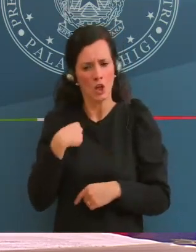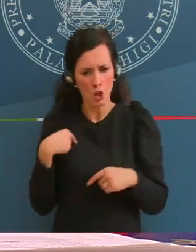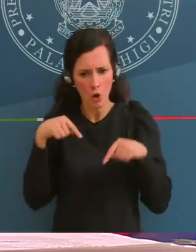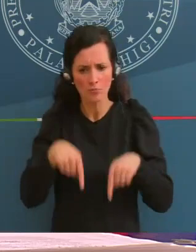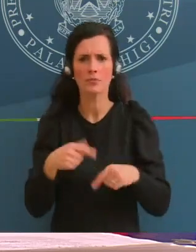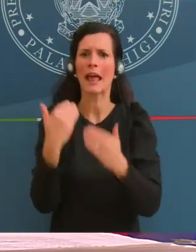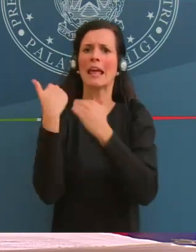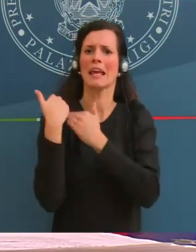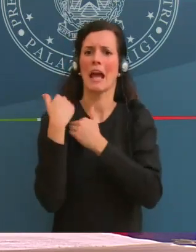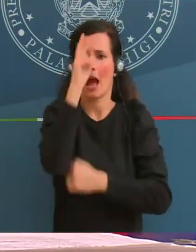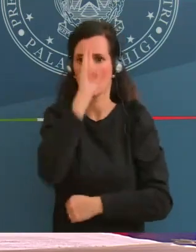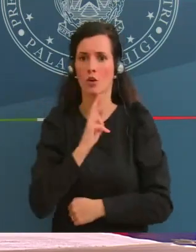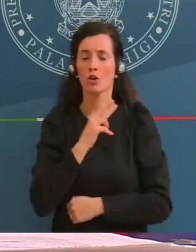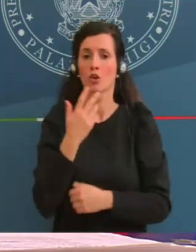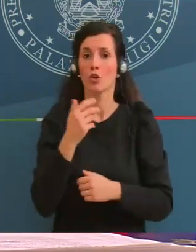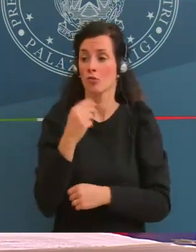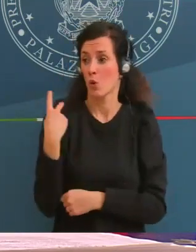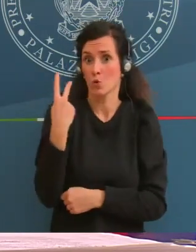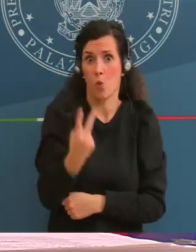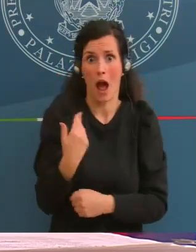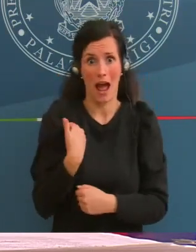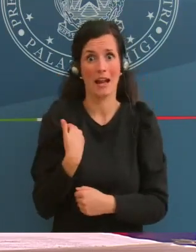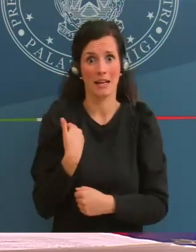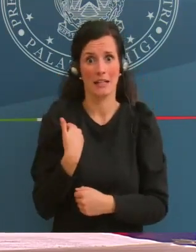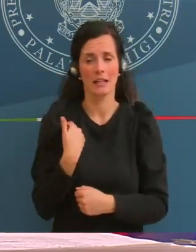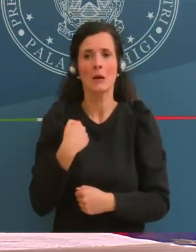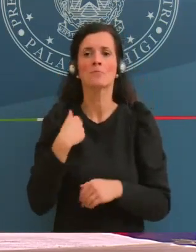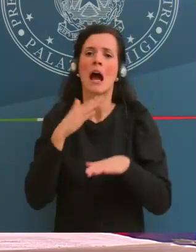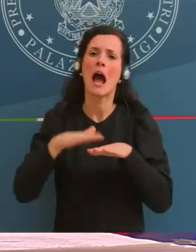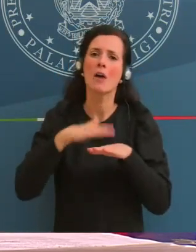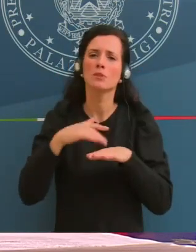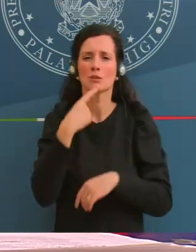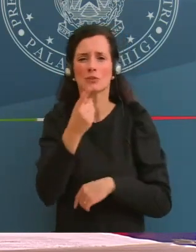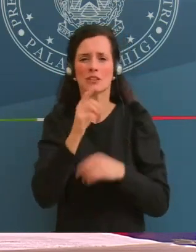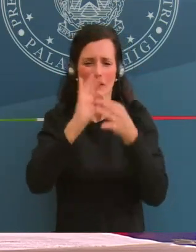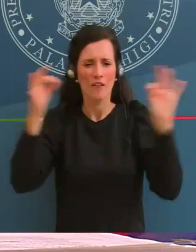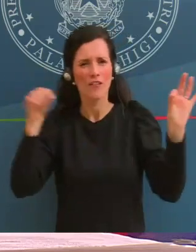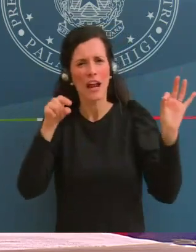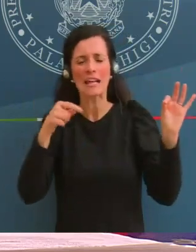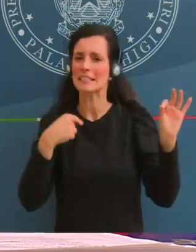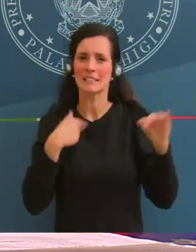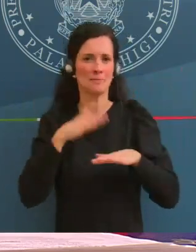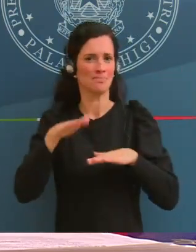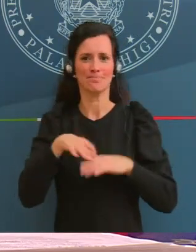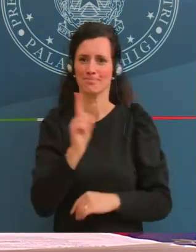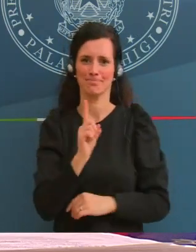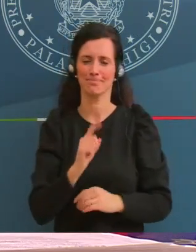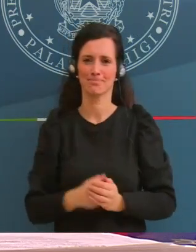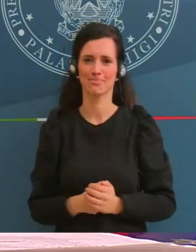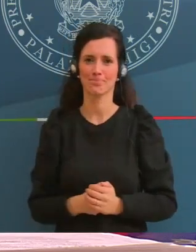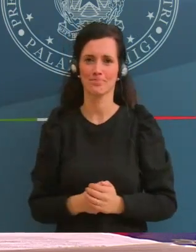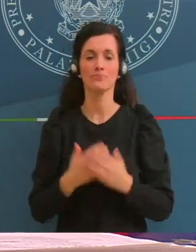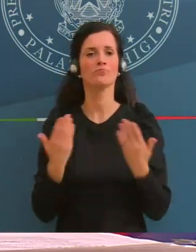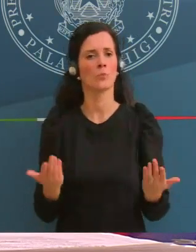discorso quindi qual è e di un confronto politico che abbiamo avviato con tutte le forze questo sì per rilanciare la nostra azione di